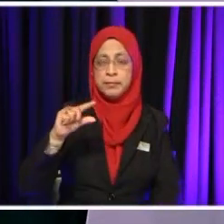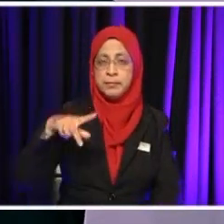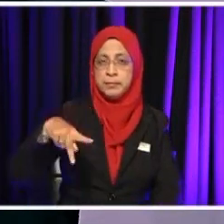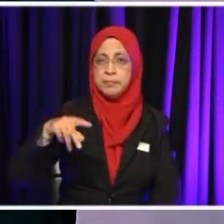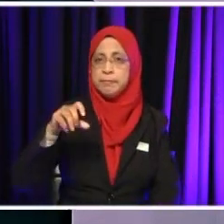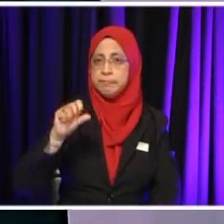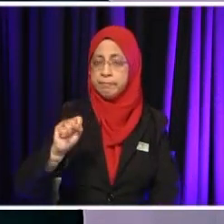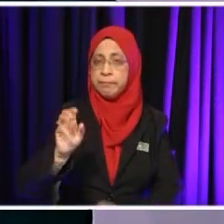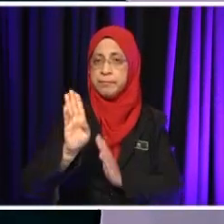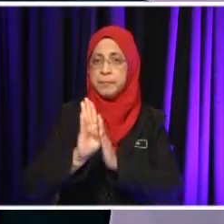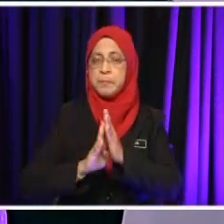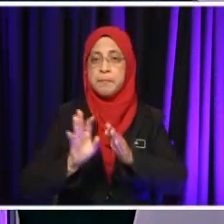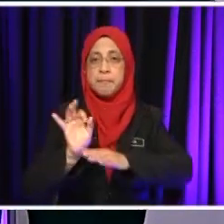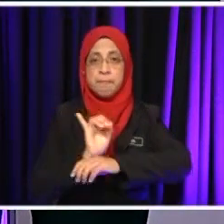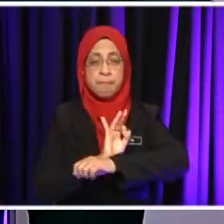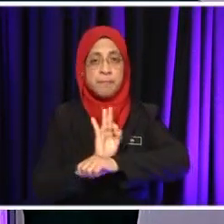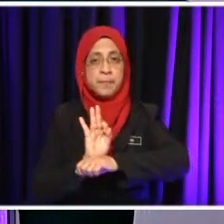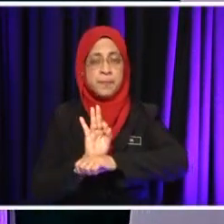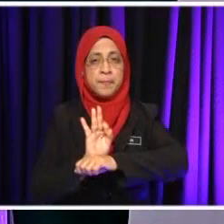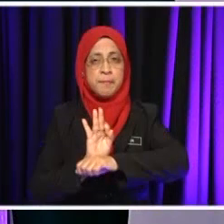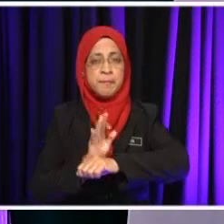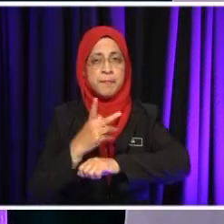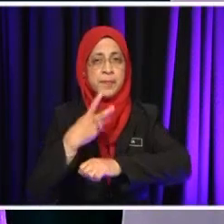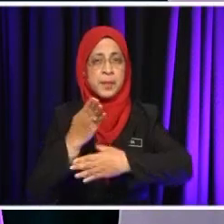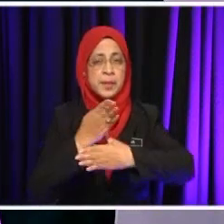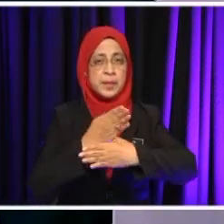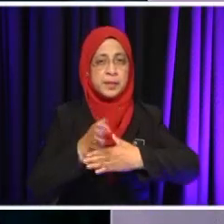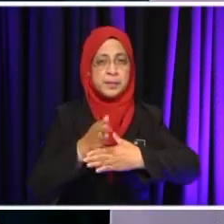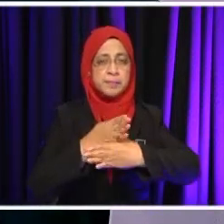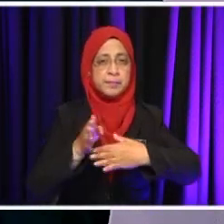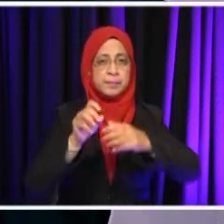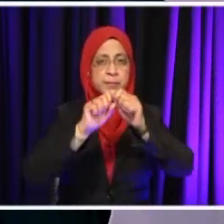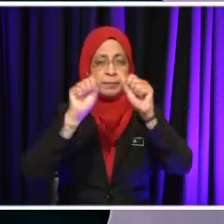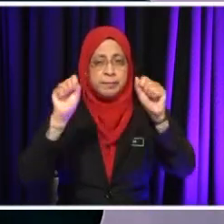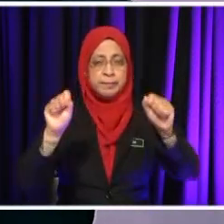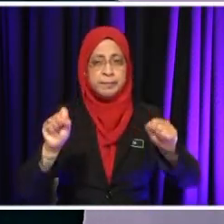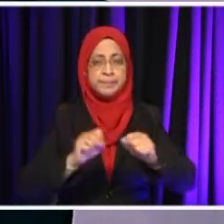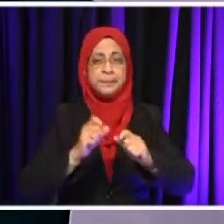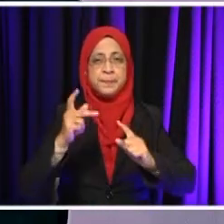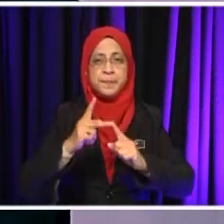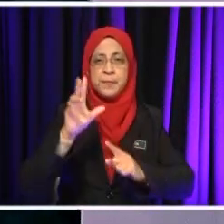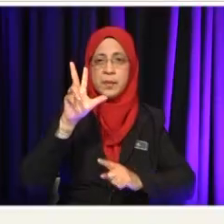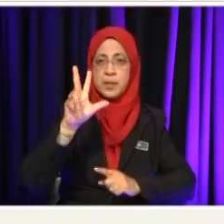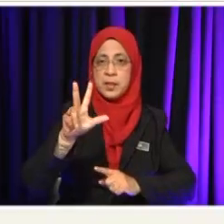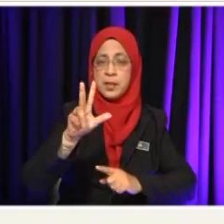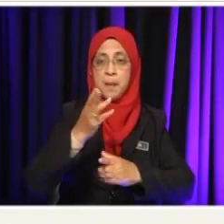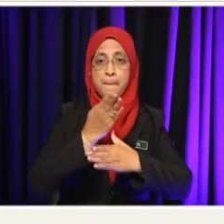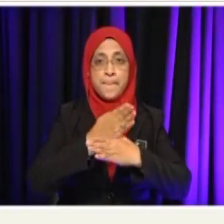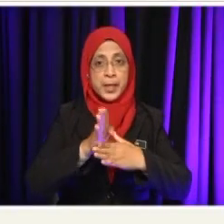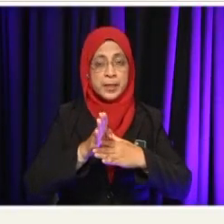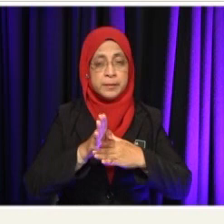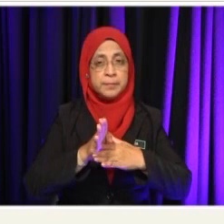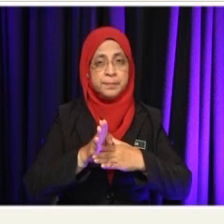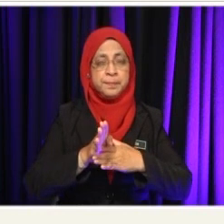berfungsi jadi kita bagikan sistem penentu Sejagad ini kepada tiga segment Oke